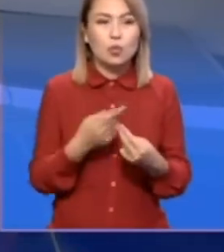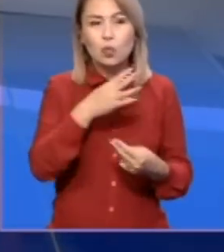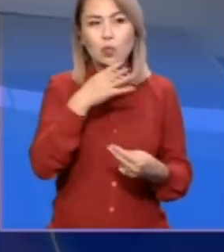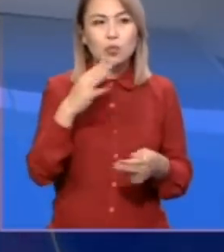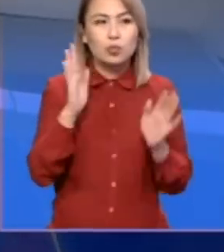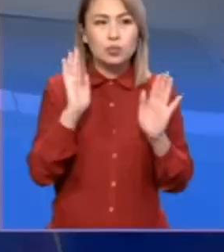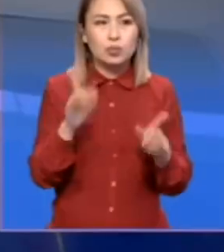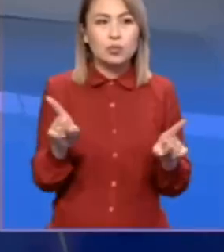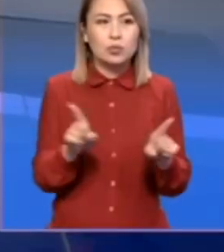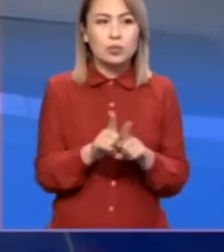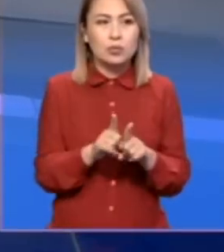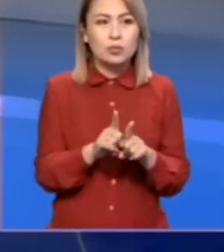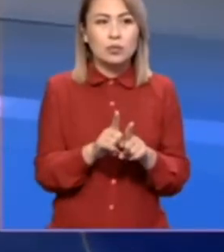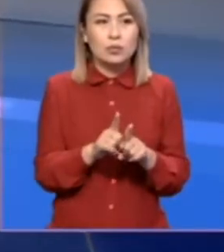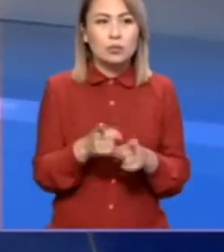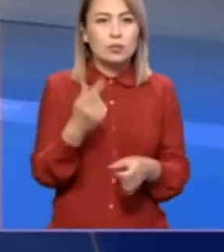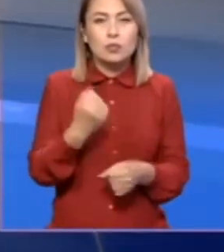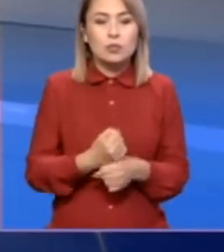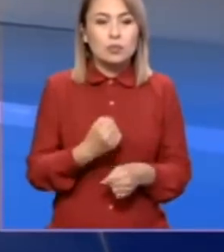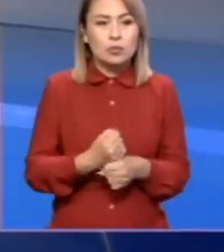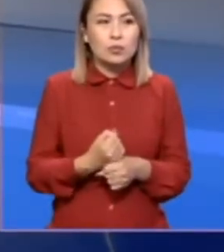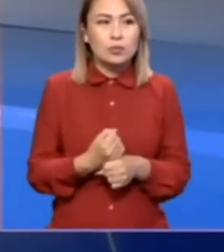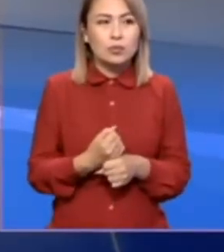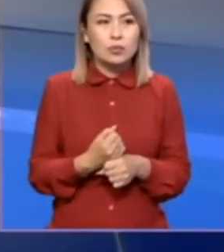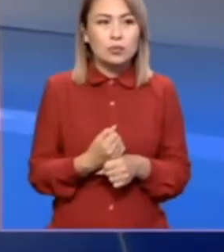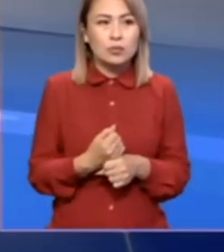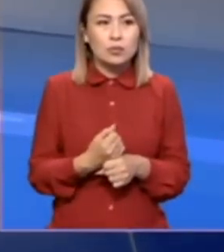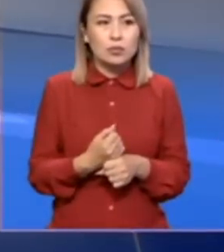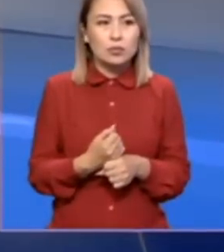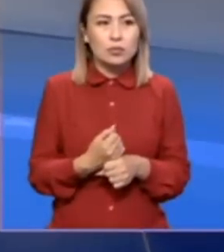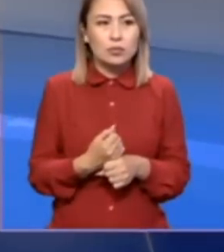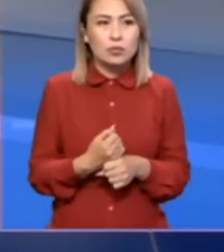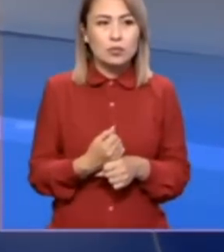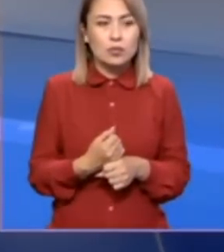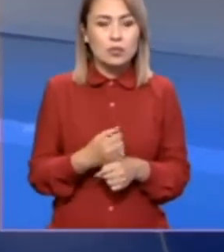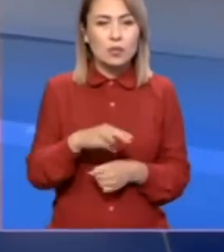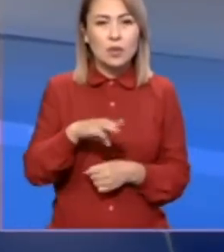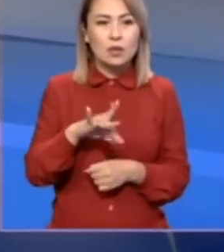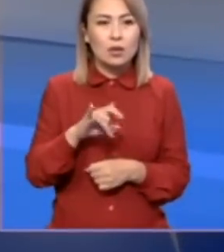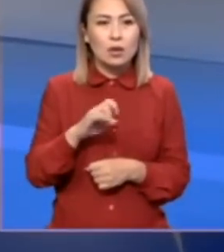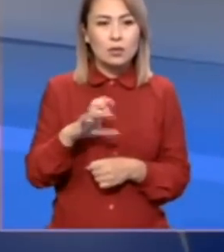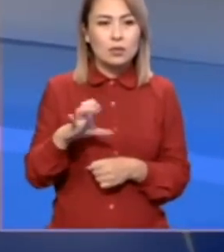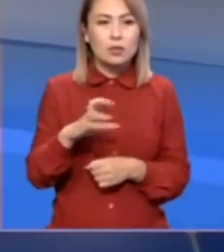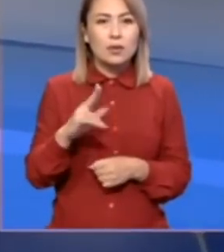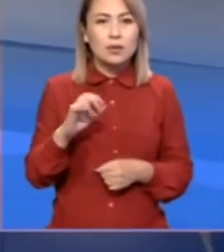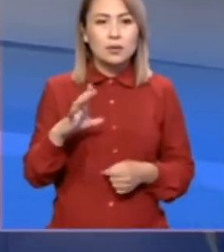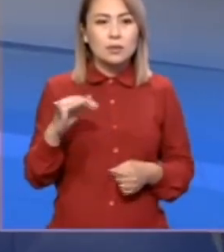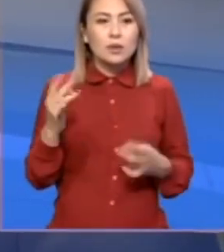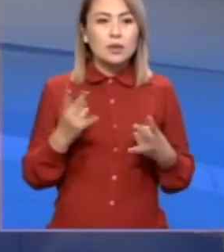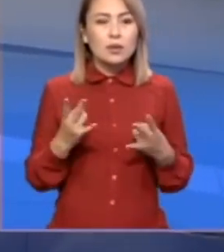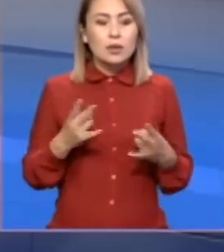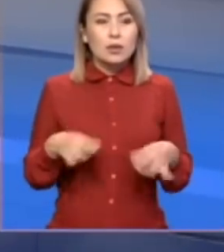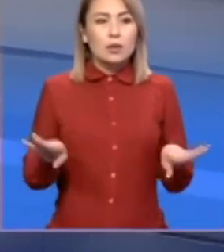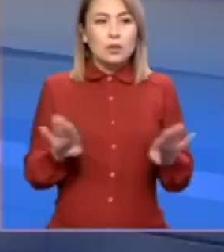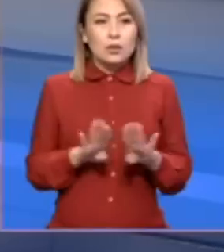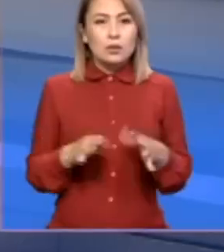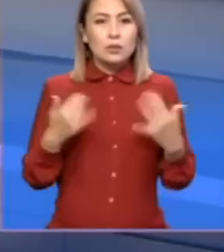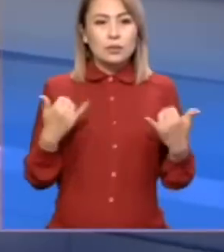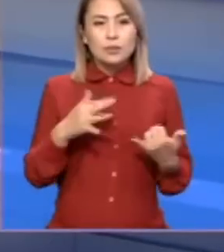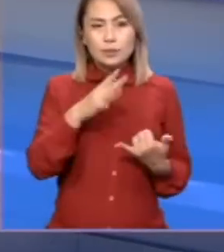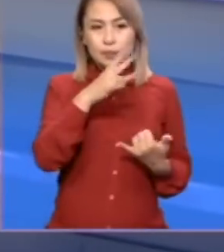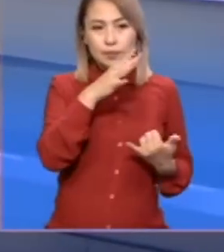жағынан, онда біз амалымыз қалмайды дейсіз ғой. Амал қалмайды, біз Транскаспий арқылы кетуіміз керек. Бірақ дегенмен қазіргі